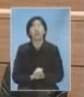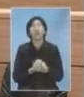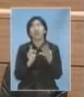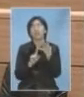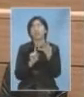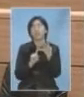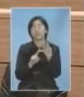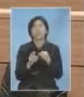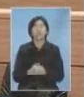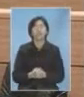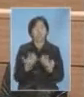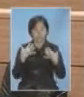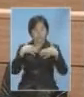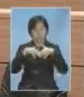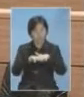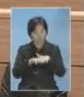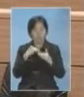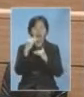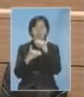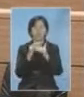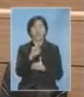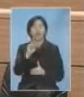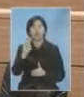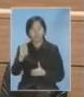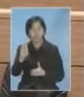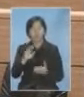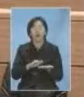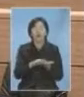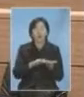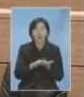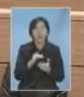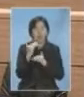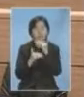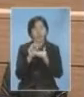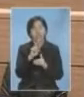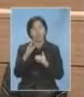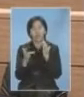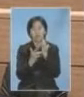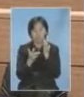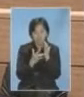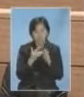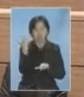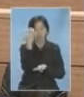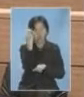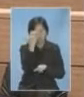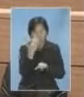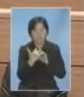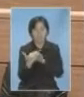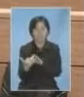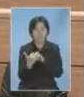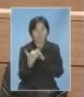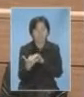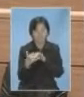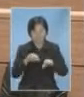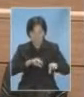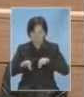4ประสานพัฒนาระบบโทษทีครับพัฒนาระบบสารสนเทศเครือข่ายคอมพิวเตอร์และสื่อสารสำหรับการบริ